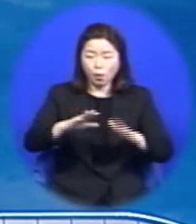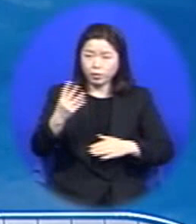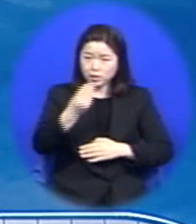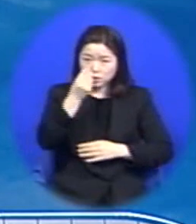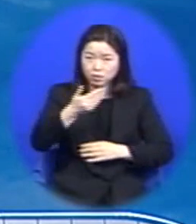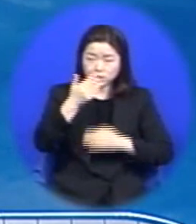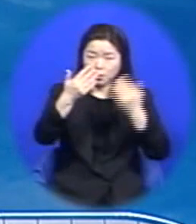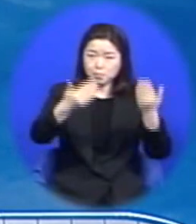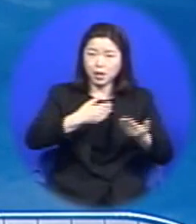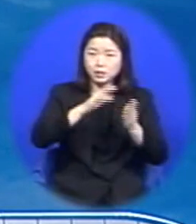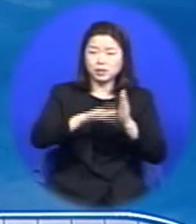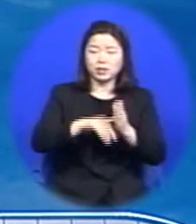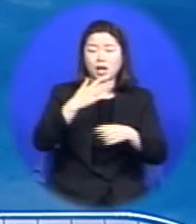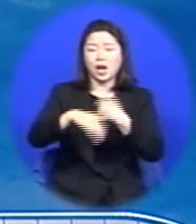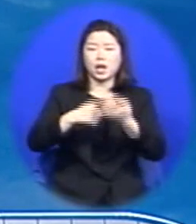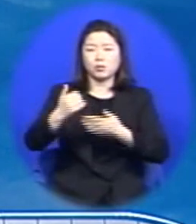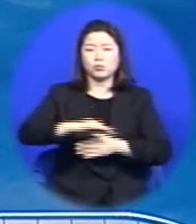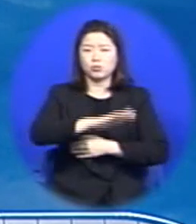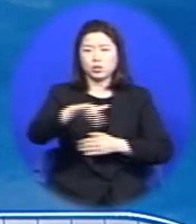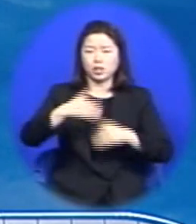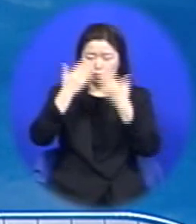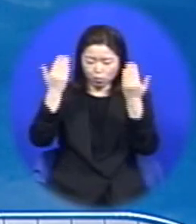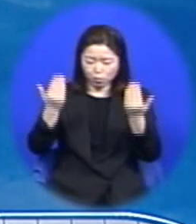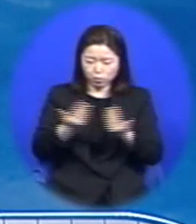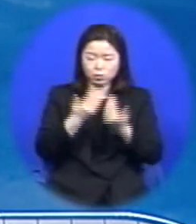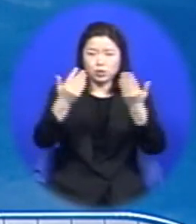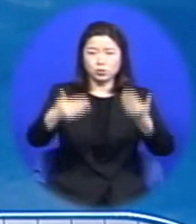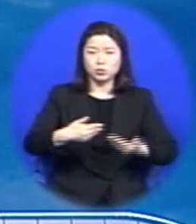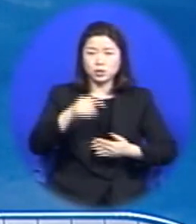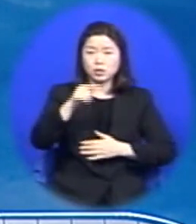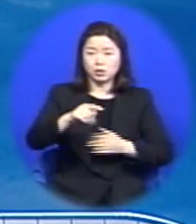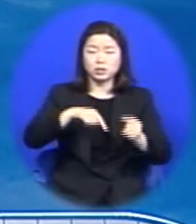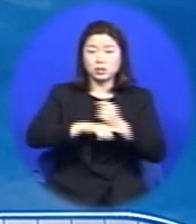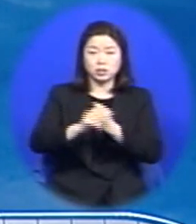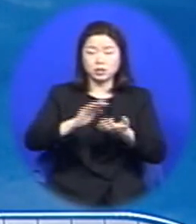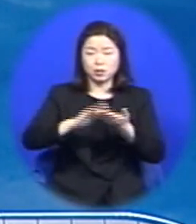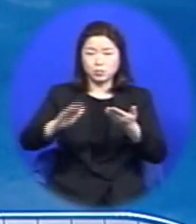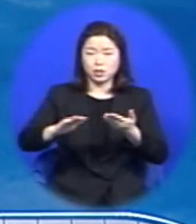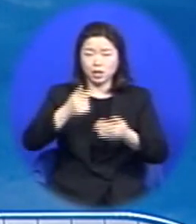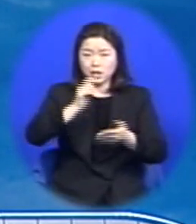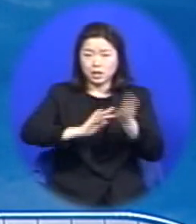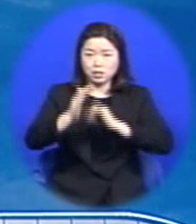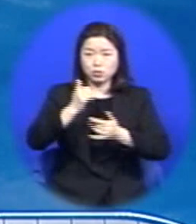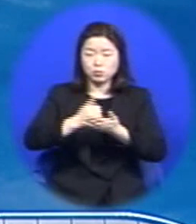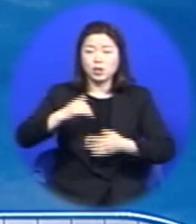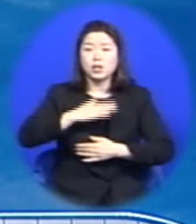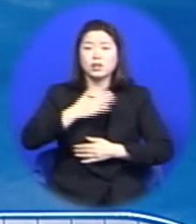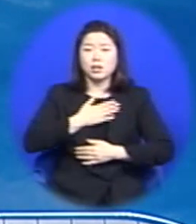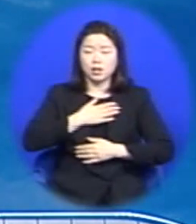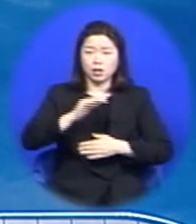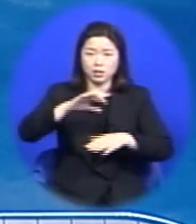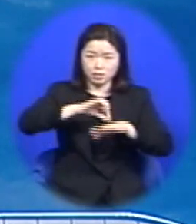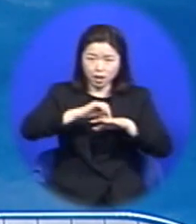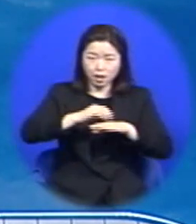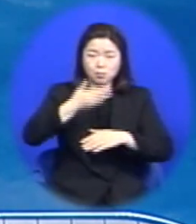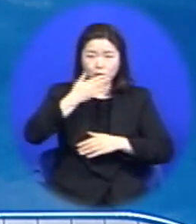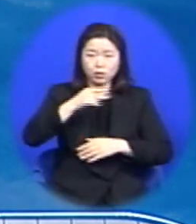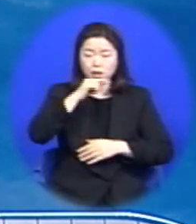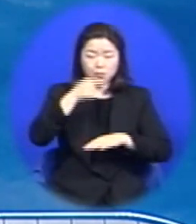이 성찬은 하나님이 우리에게 모든 걸 주시는 것을 말합니다. 예수님은 우리를 위해 내 살을 먹으라, 내 피를 마시라.